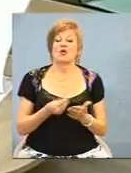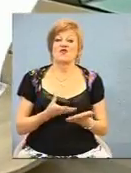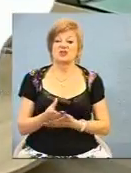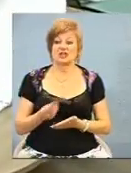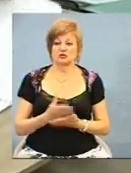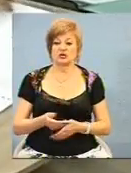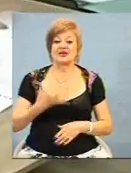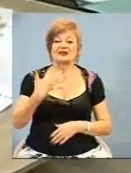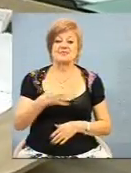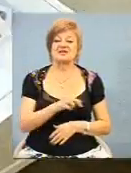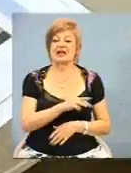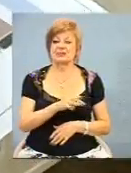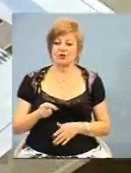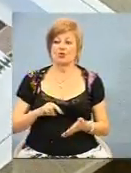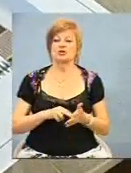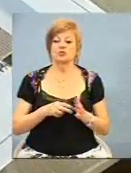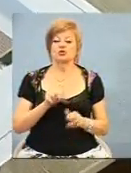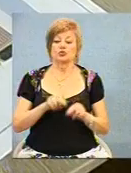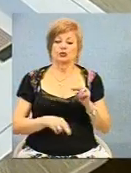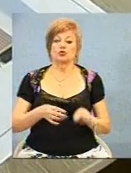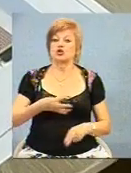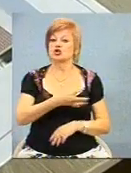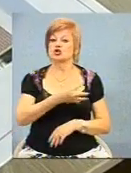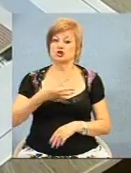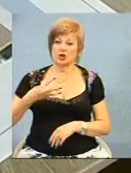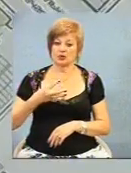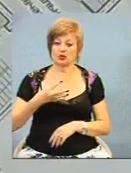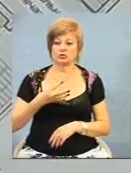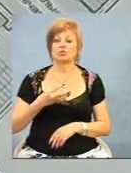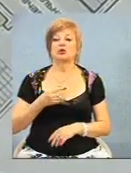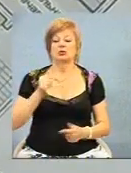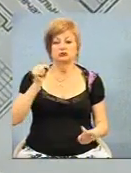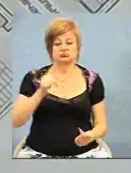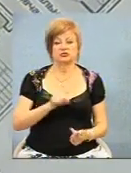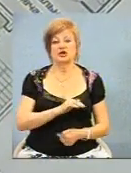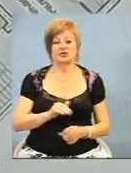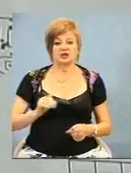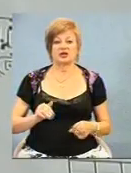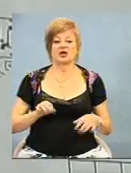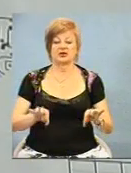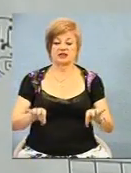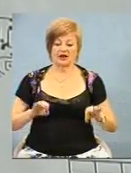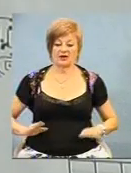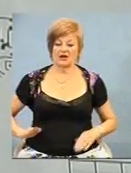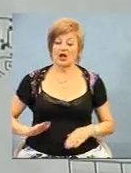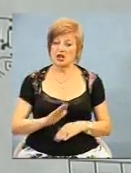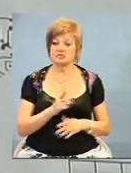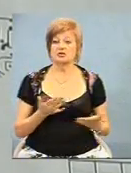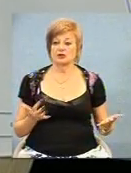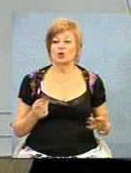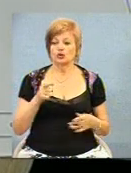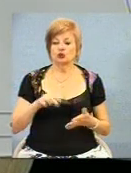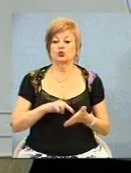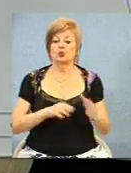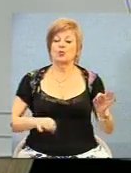За 50 мільйонів заплановано звести 4-поверховий комплекс, пристосований і до дітей, які пересуваються на візках. Тут